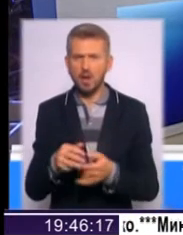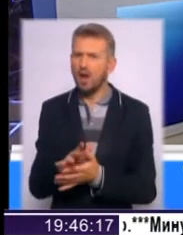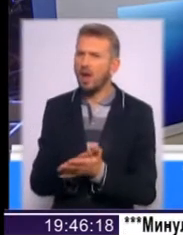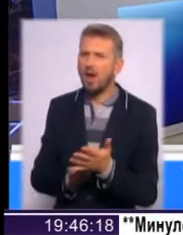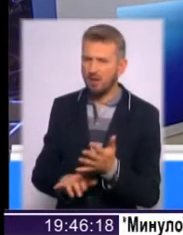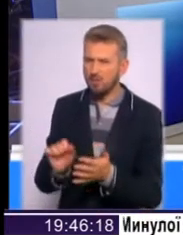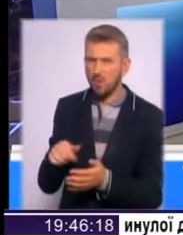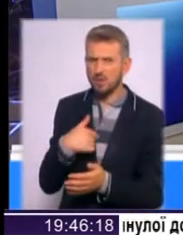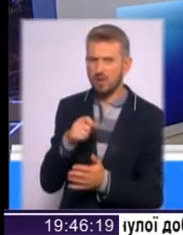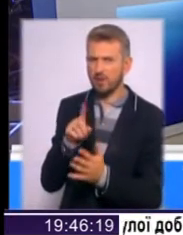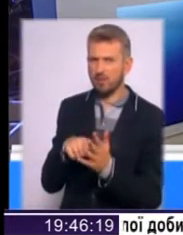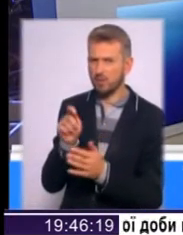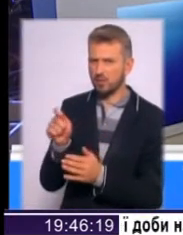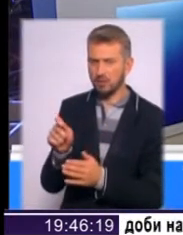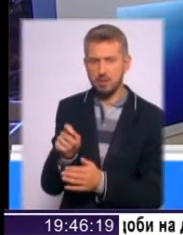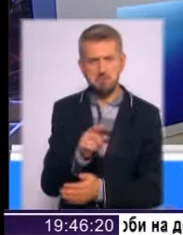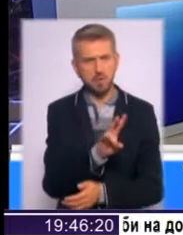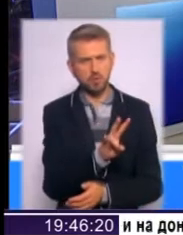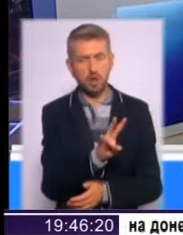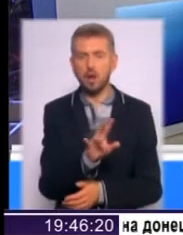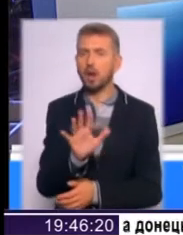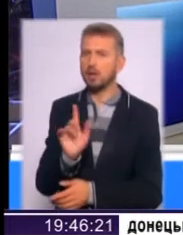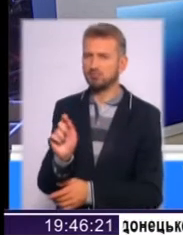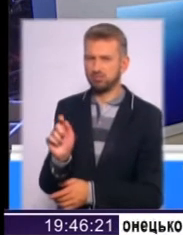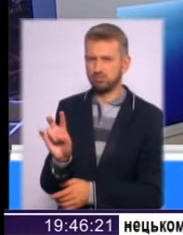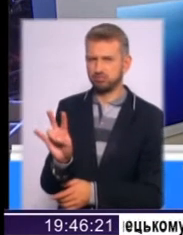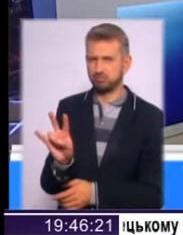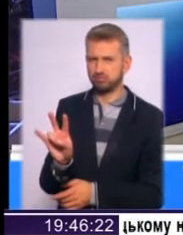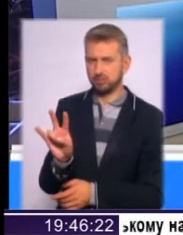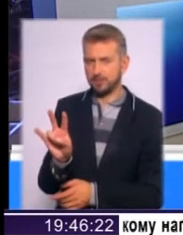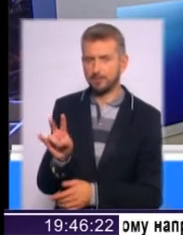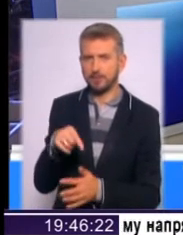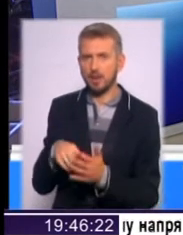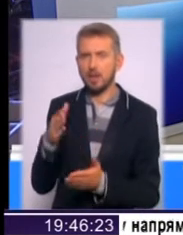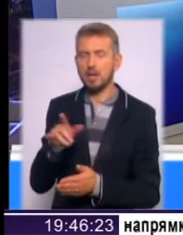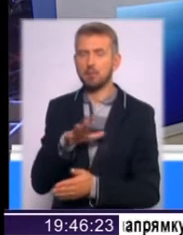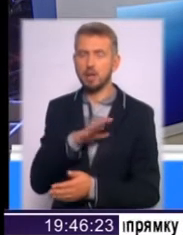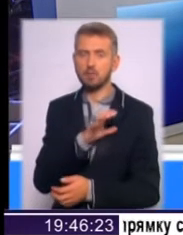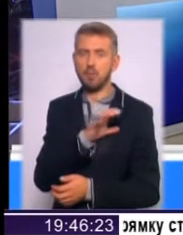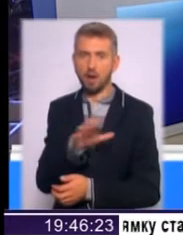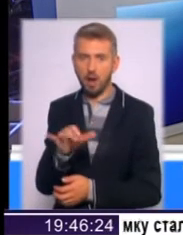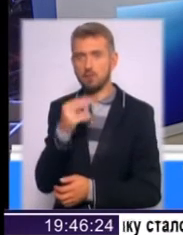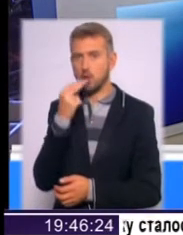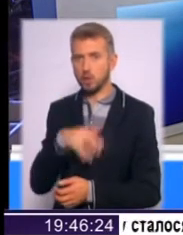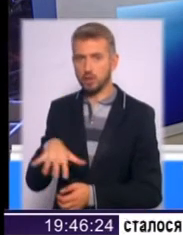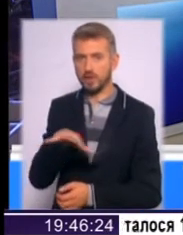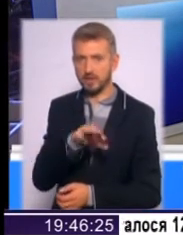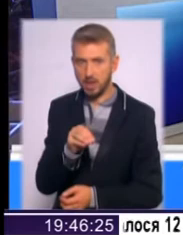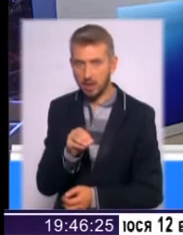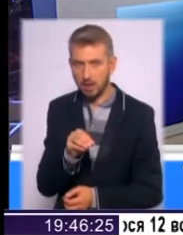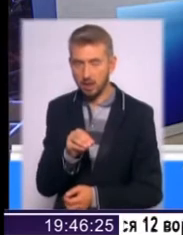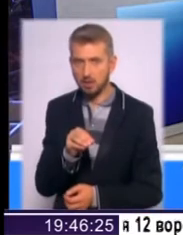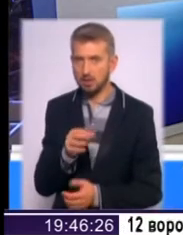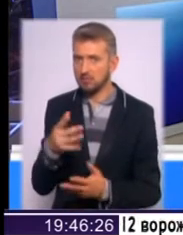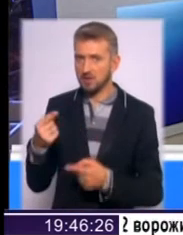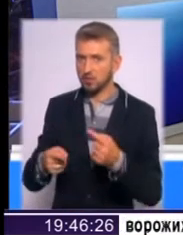вам небольшой вопрос? Пожалуйста, не пропадайте. Значит, если быть богатым, и лучше всех,